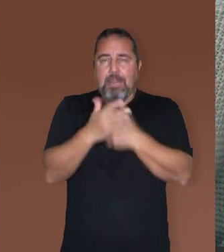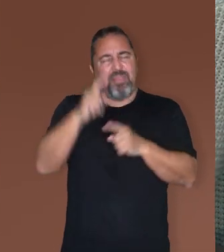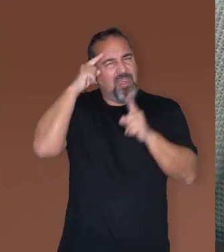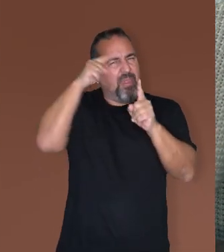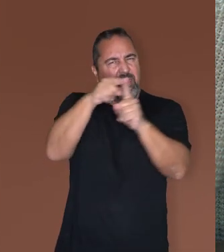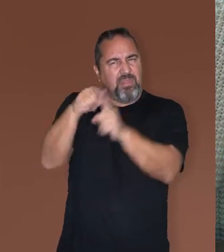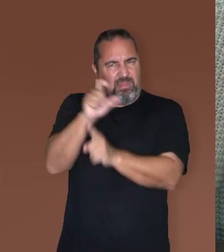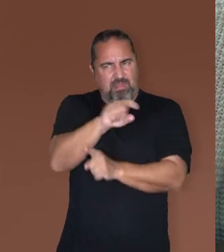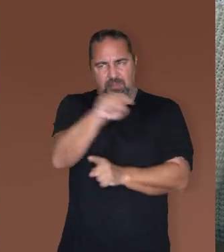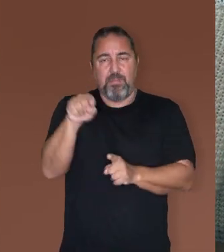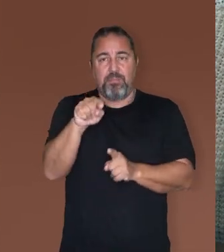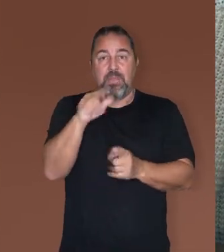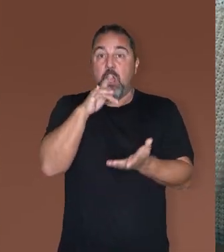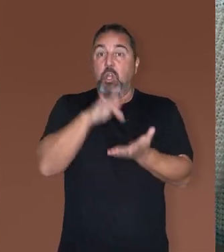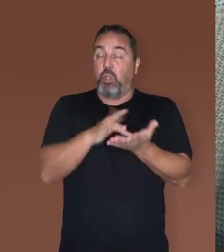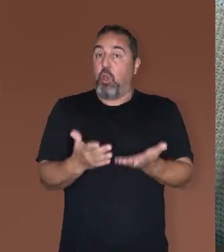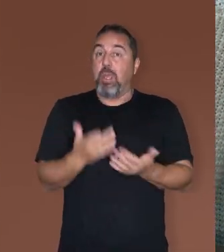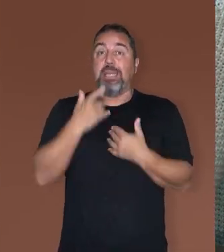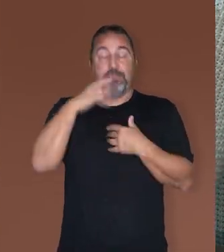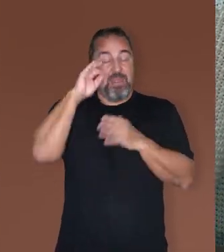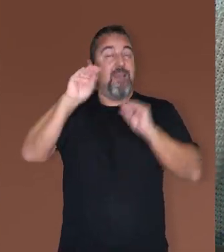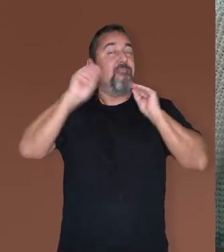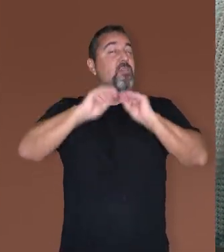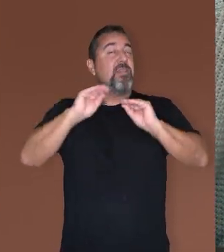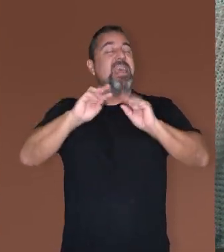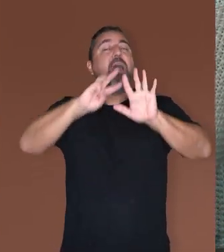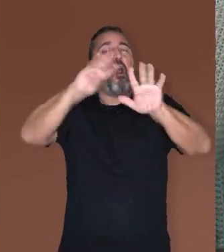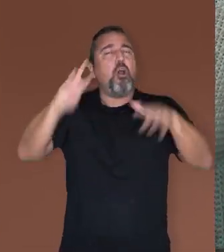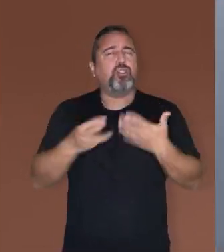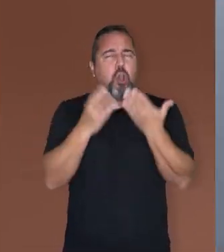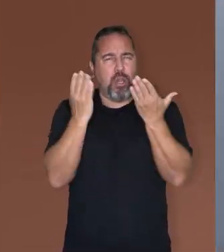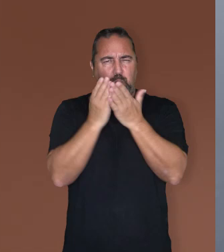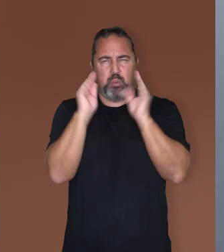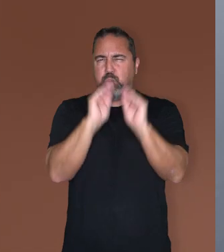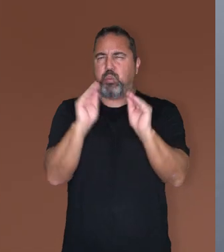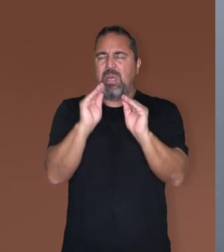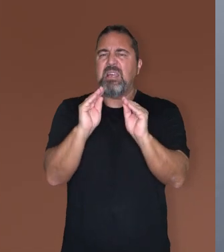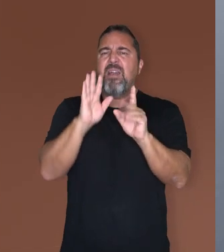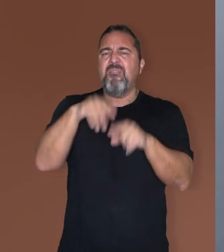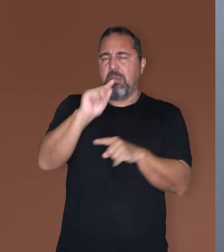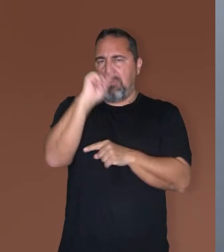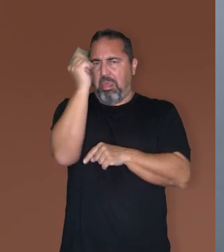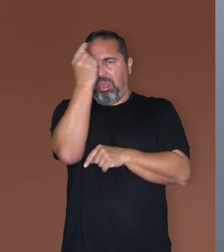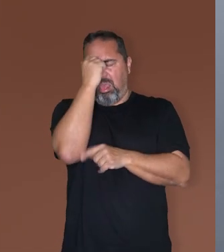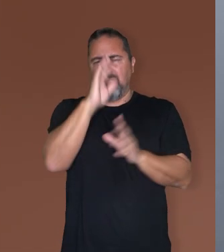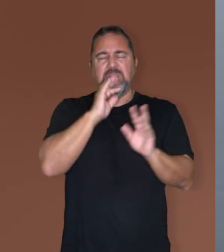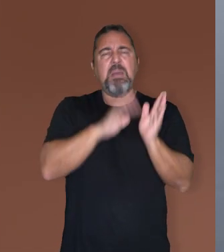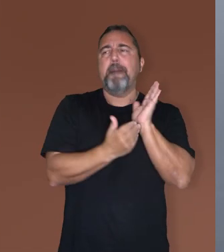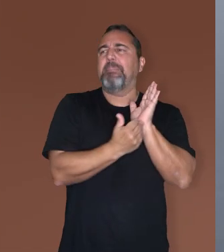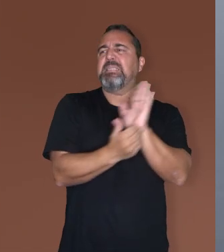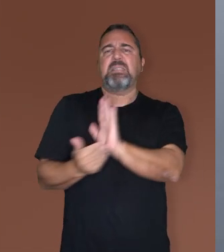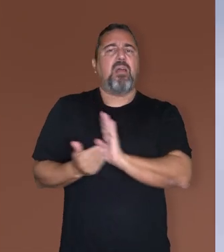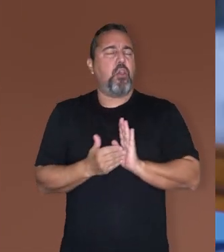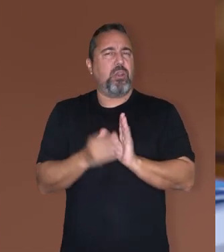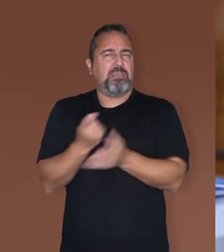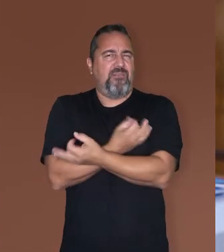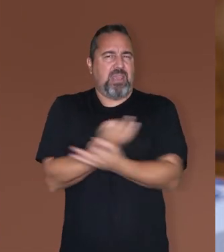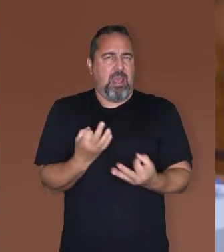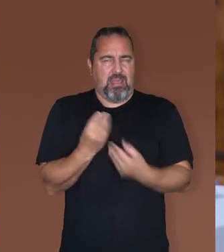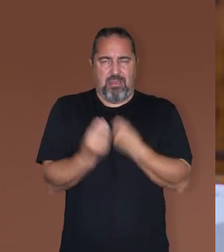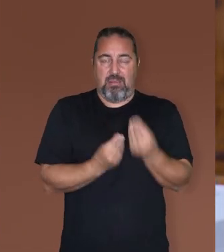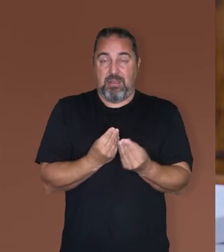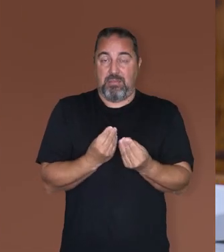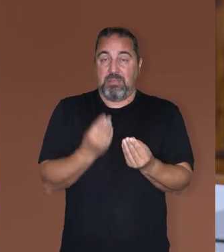ikastaro presentziala. 8 orduko trebakuntza honetan, aurkezpen eraginkorren artea menderatzen ikasiko